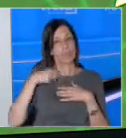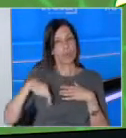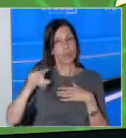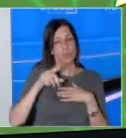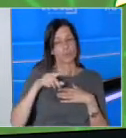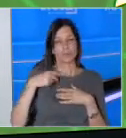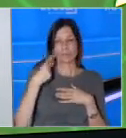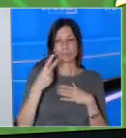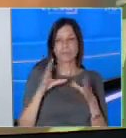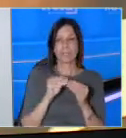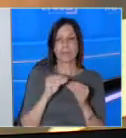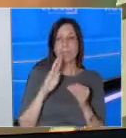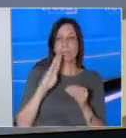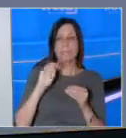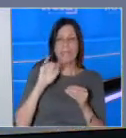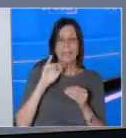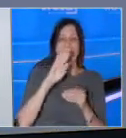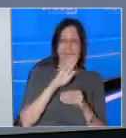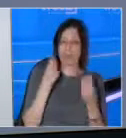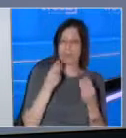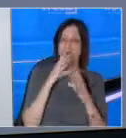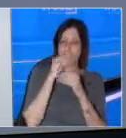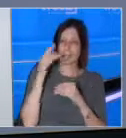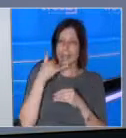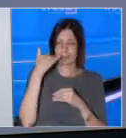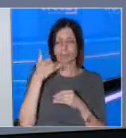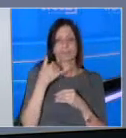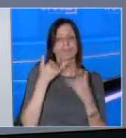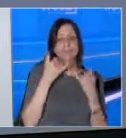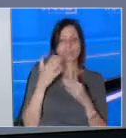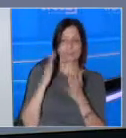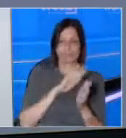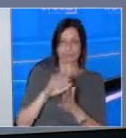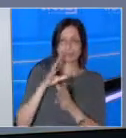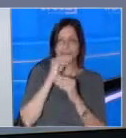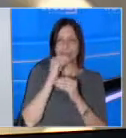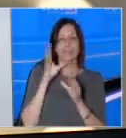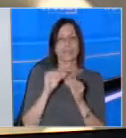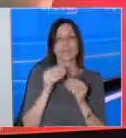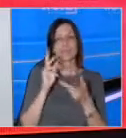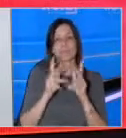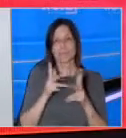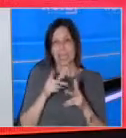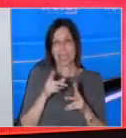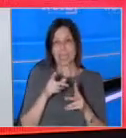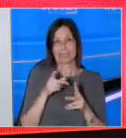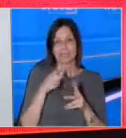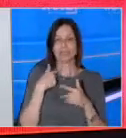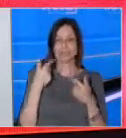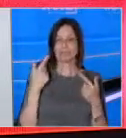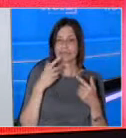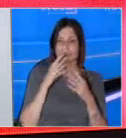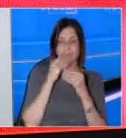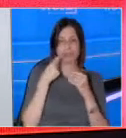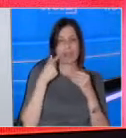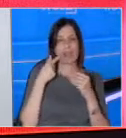אנחנו רוצים לקריא עוד ציוץ של חבר הכנסת מוסי רז ממרץ, כי היום סיעת מרץ כולה ביקרה בצפון, במקומות של התפרעויות,